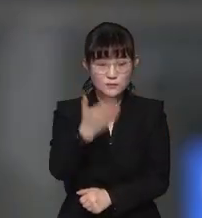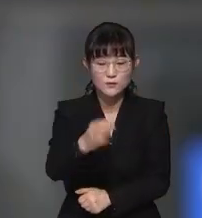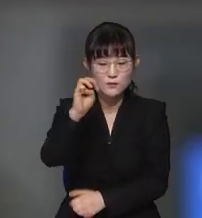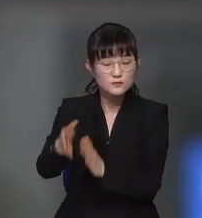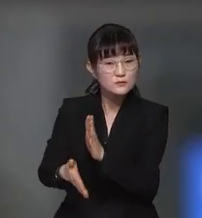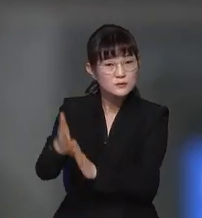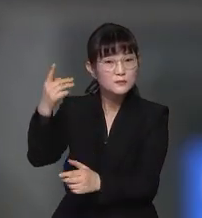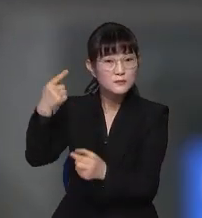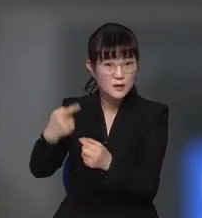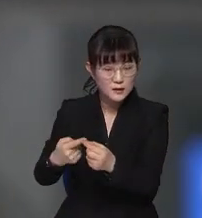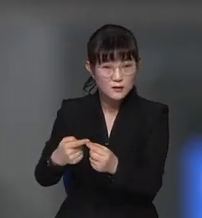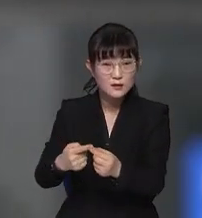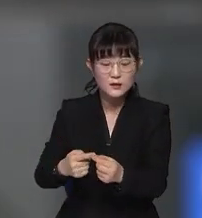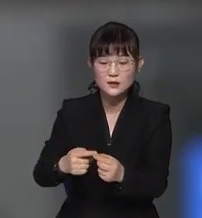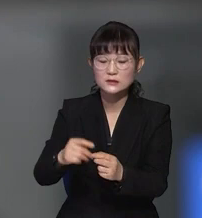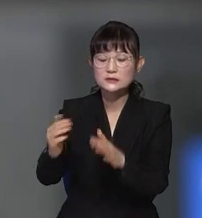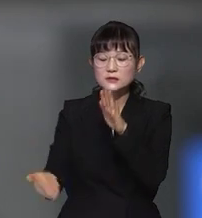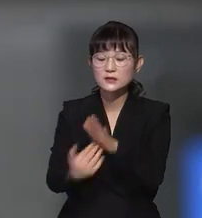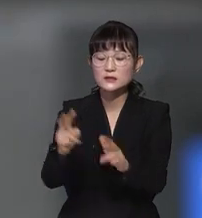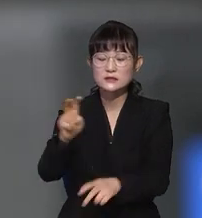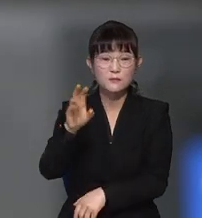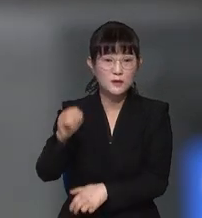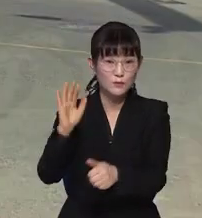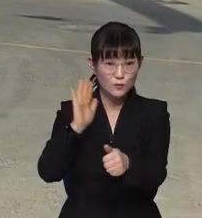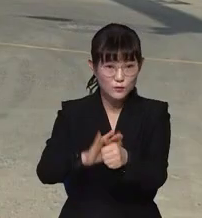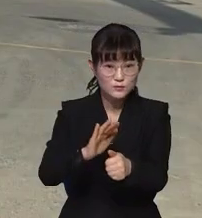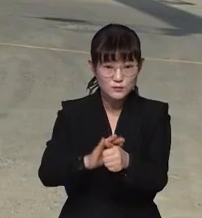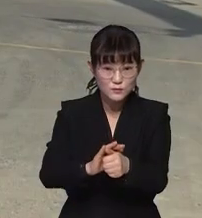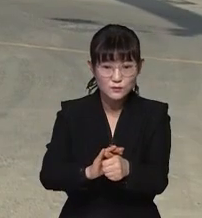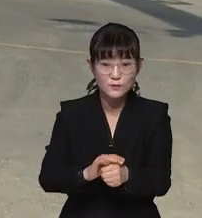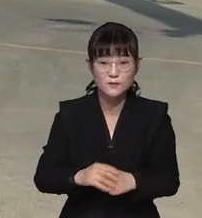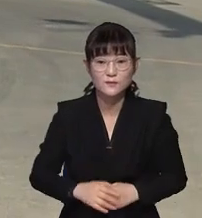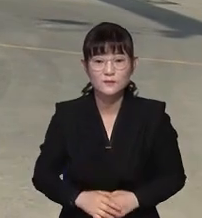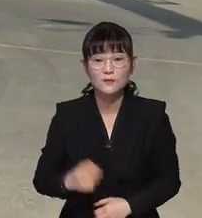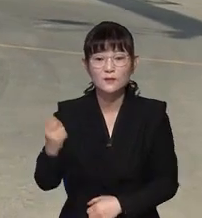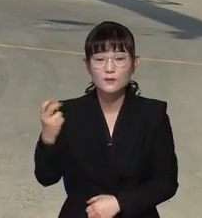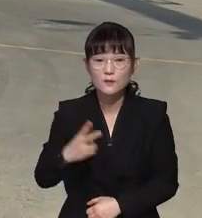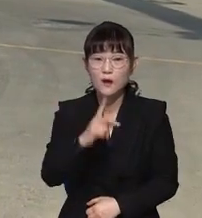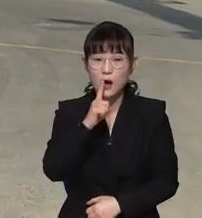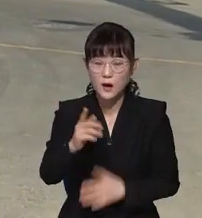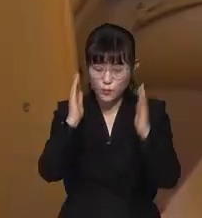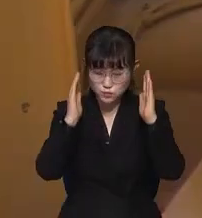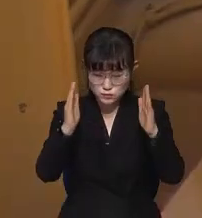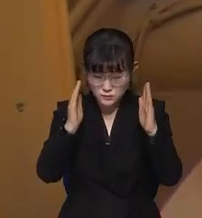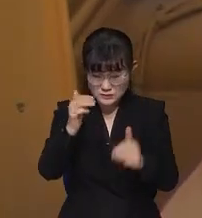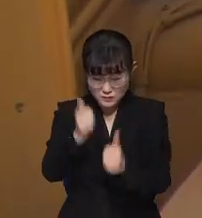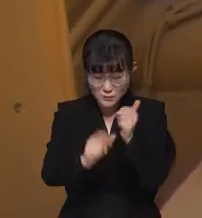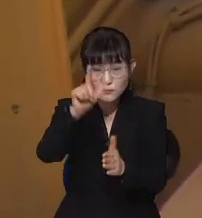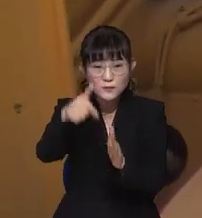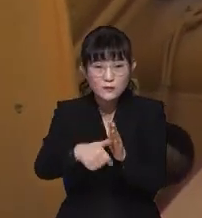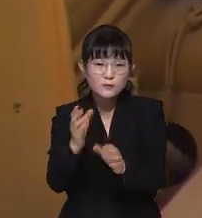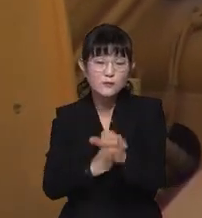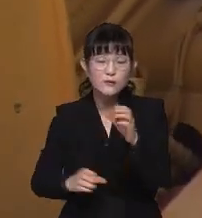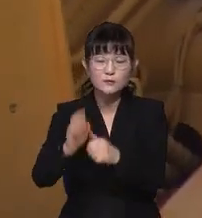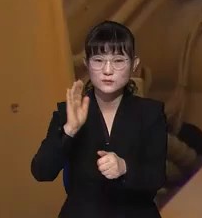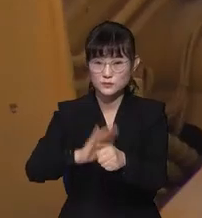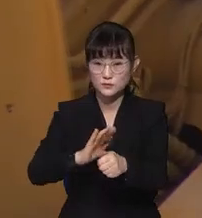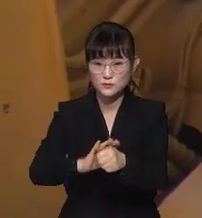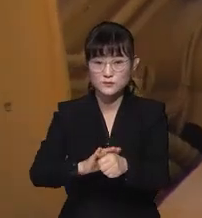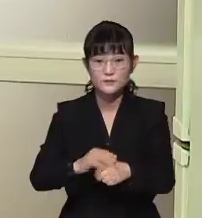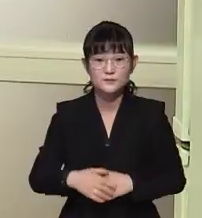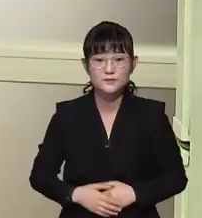한 차례에 한해 최대 20만 원까지 국가 기술 자격증뿐 아니라 어학 시험에 대해서도 추가 지원하기로